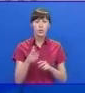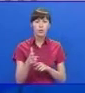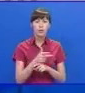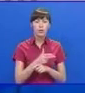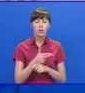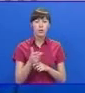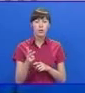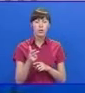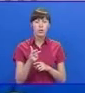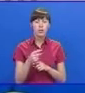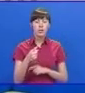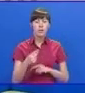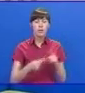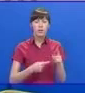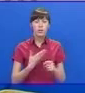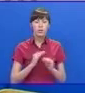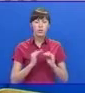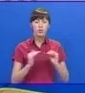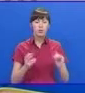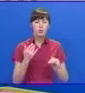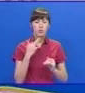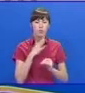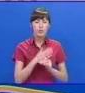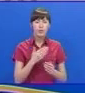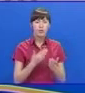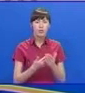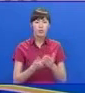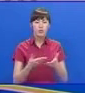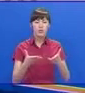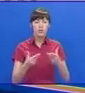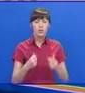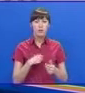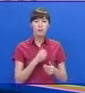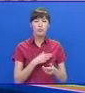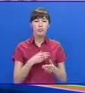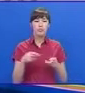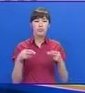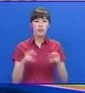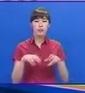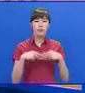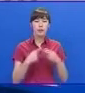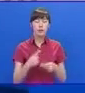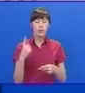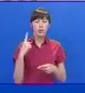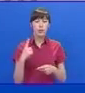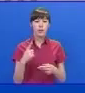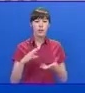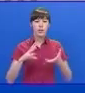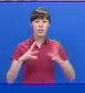видеоролик бойынша біздің оқушыларымыз көптеген мағлұматтар алды, өздеріне әсер қалдырды деп ойлаймын, және осының